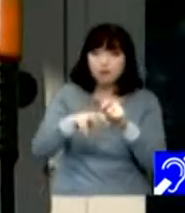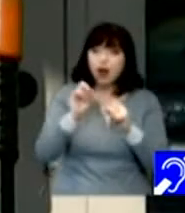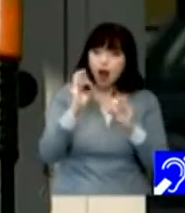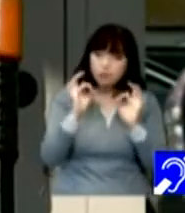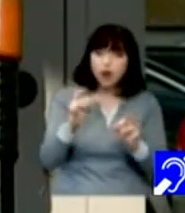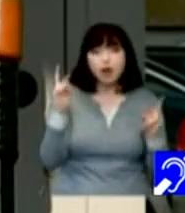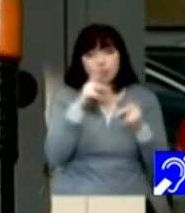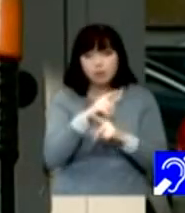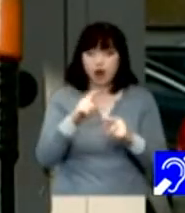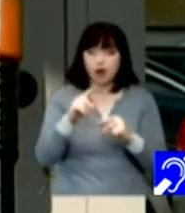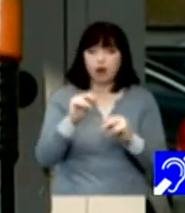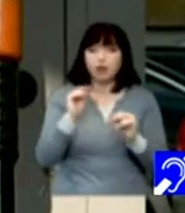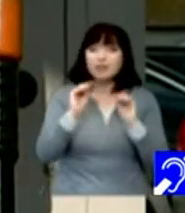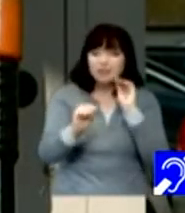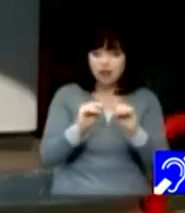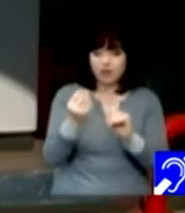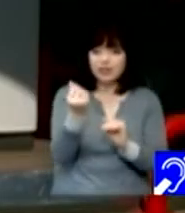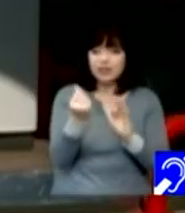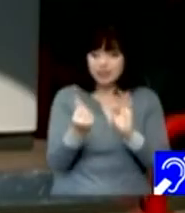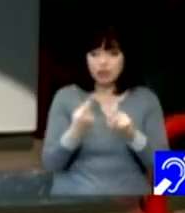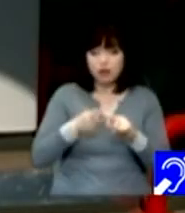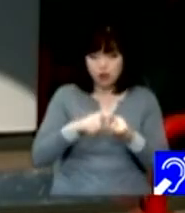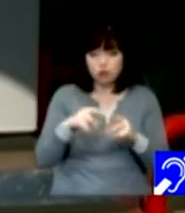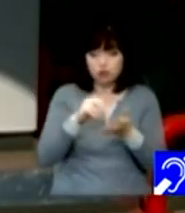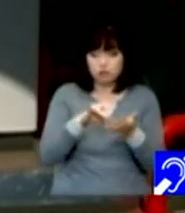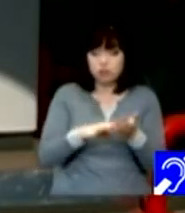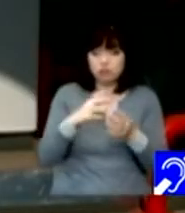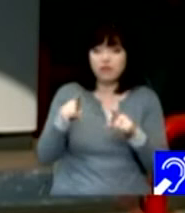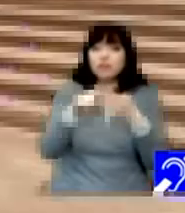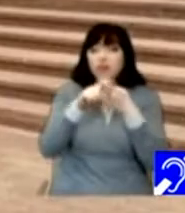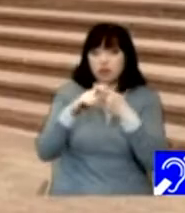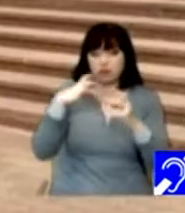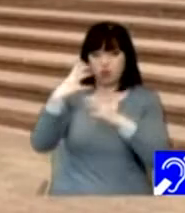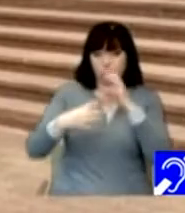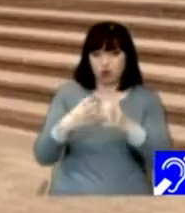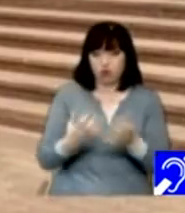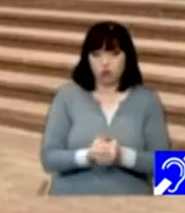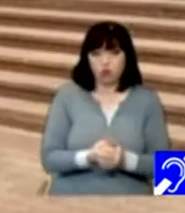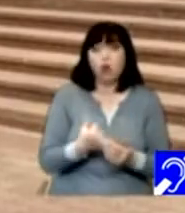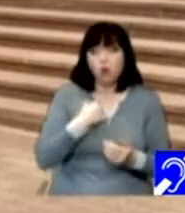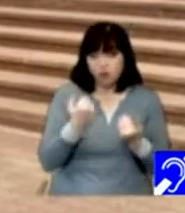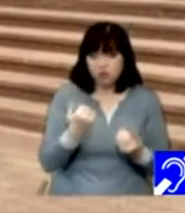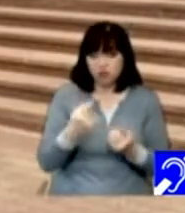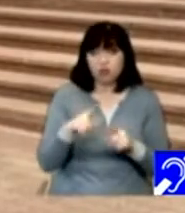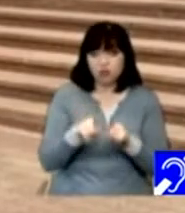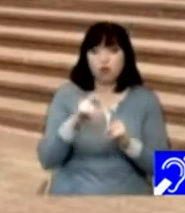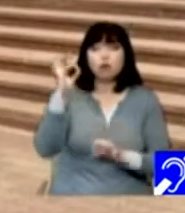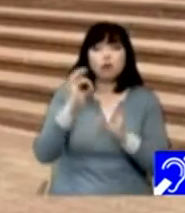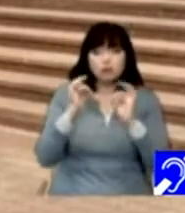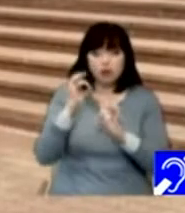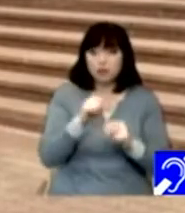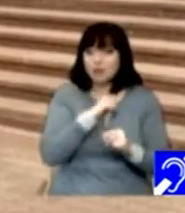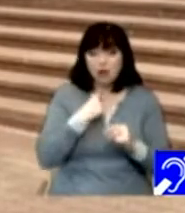și motorină în raport cu valoarea carburanților care se înregistrează pe piața internațională. Astăzi avem o cotație, cea mai mare cotație din